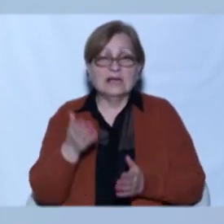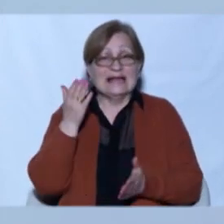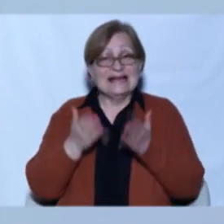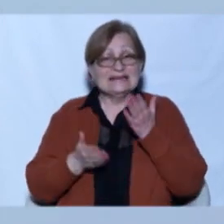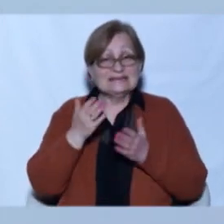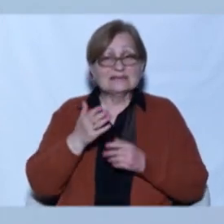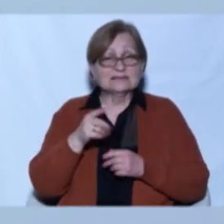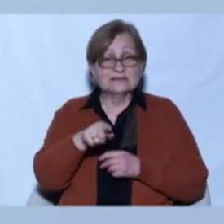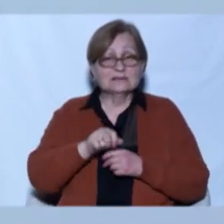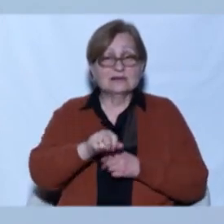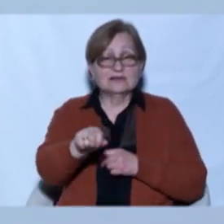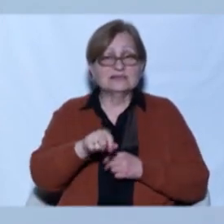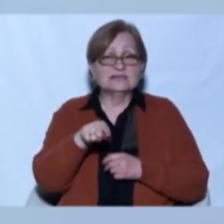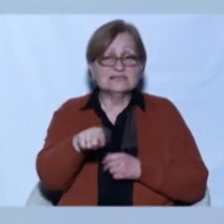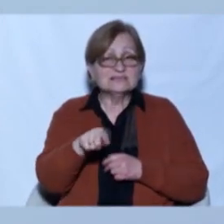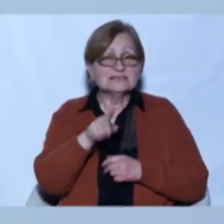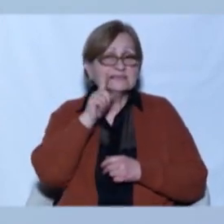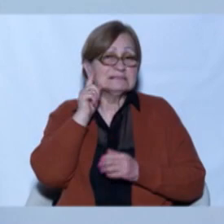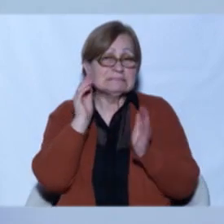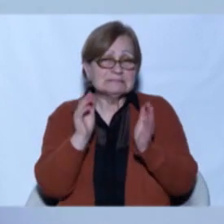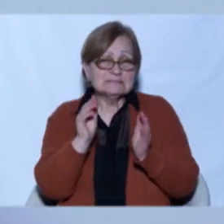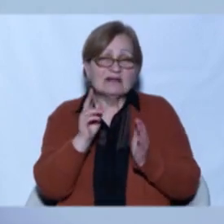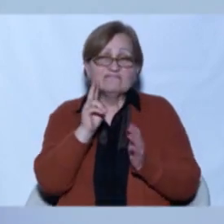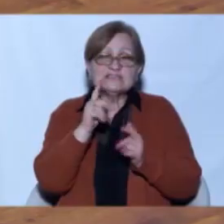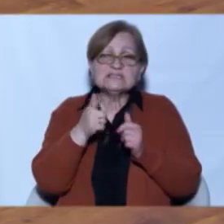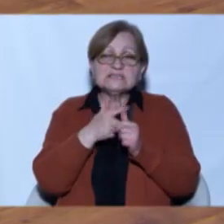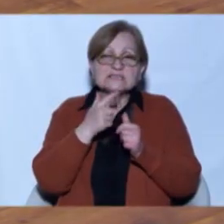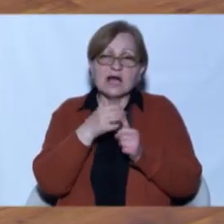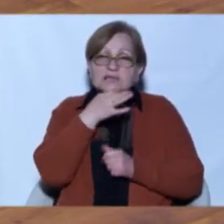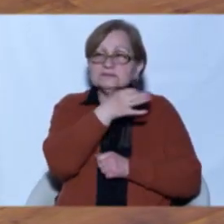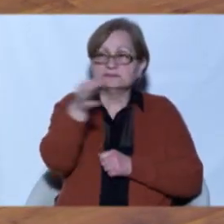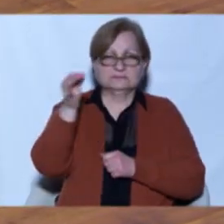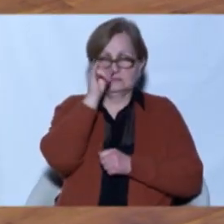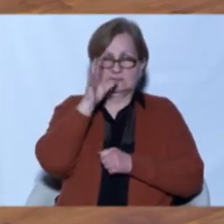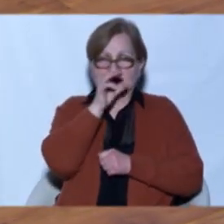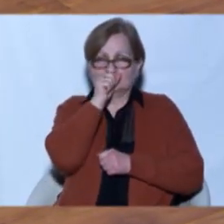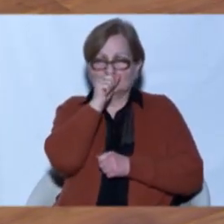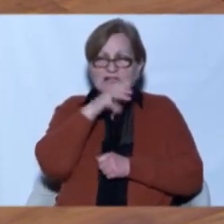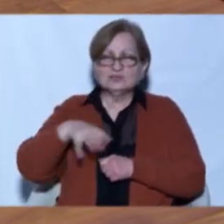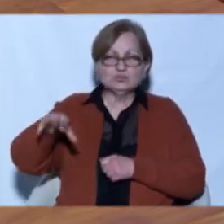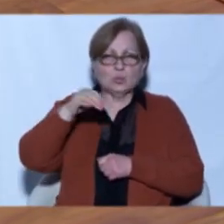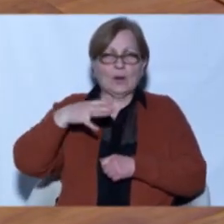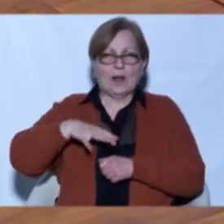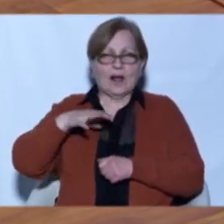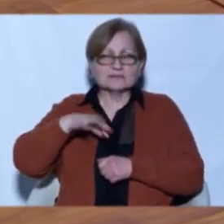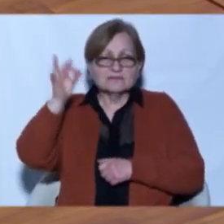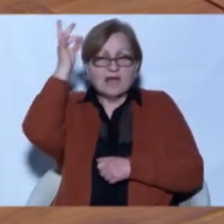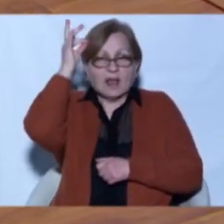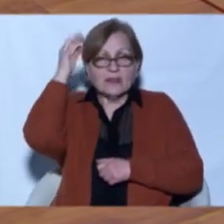იქნებ აკვანში ის ყრმაწავს, ვისიც არ ითქმის სახელი, ვისაც დღედაღამ ნატრულობს ჩუმის ნატრითა